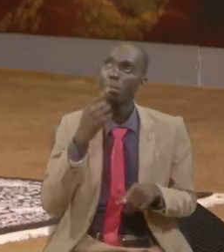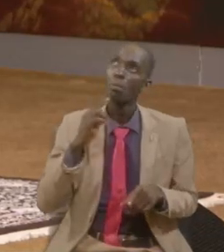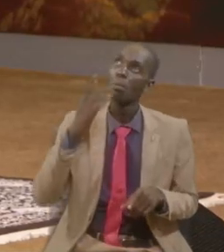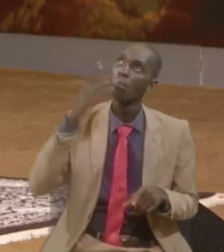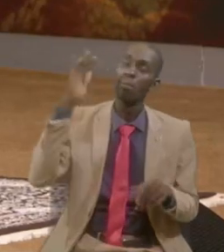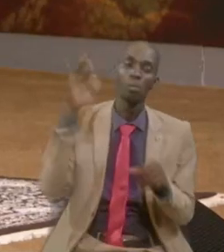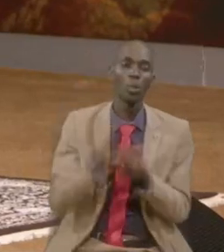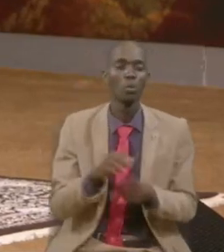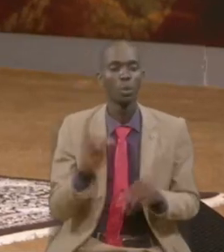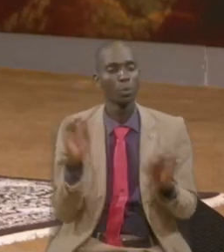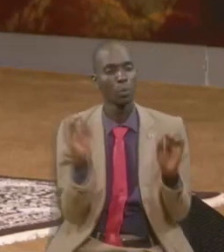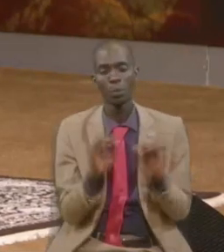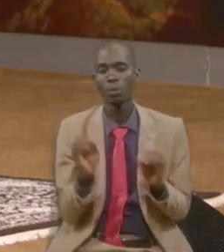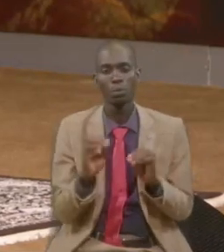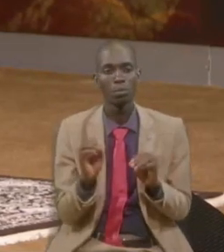par le ciel,